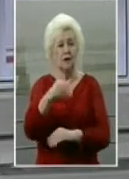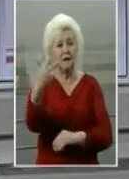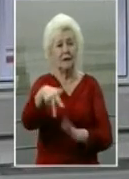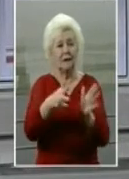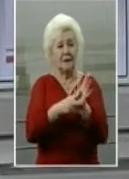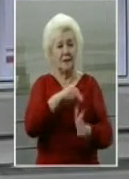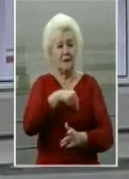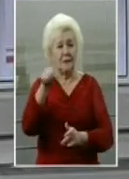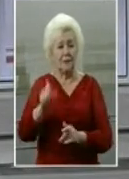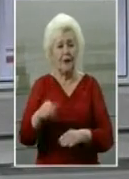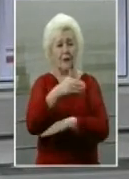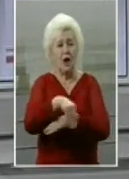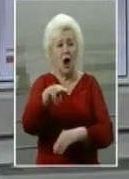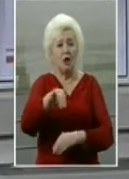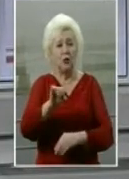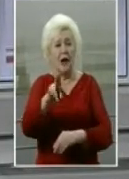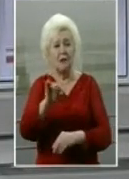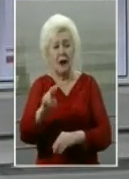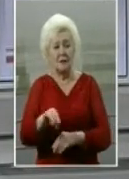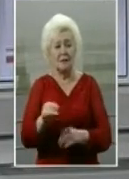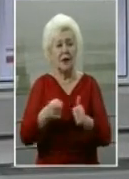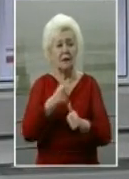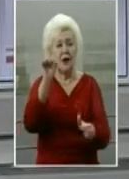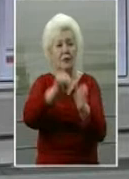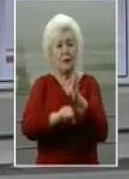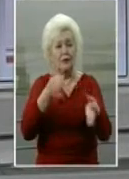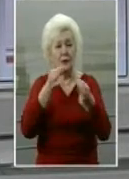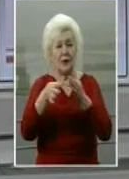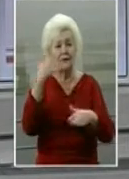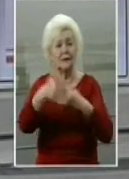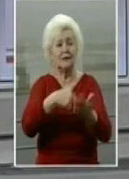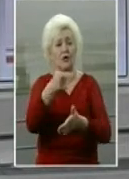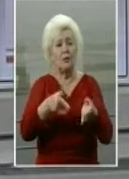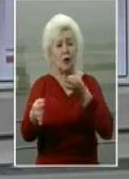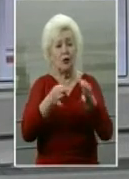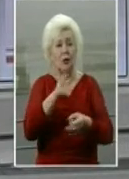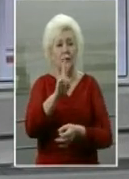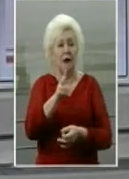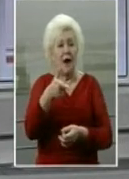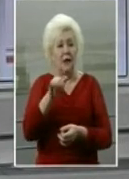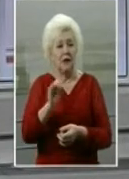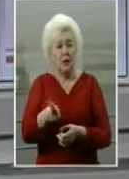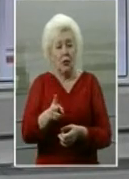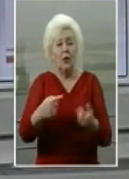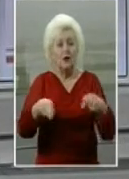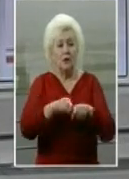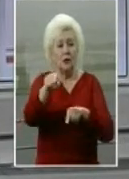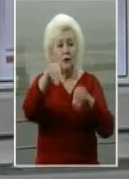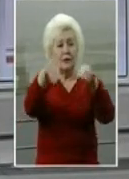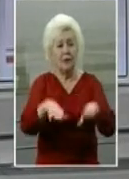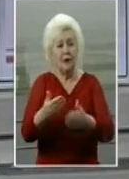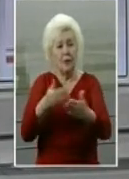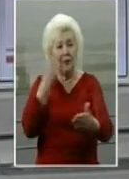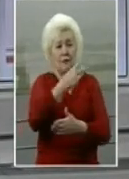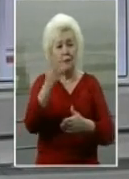депутатів. Вулиця Лютеранська носитиме ім'я вбитої радниці Херсонського міського голови Катерини Гандзюк. Також цим рішенням